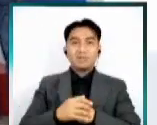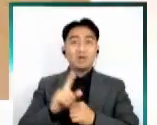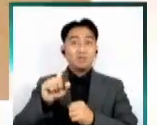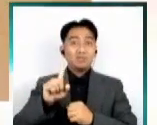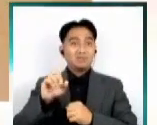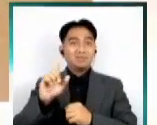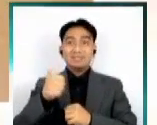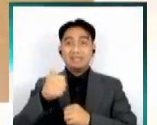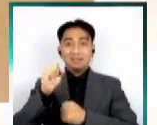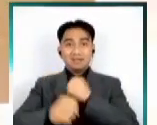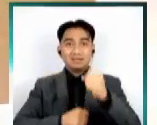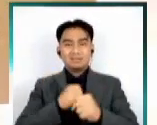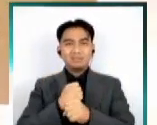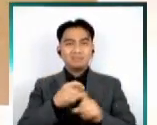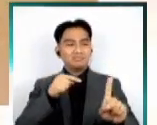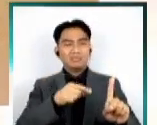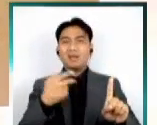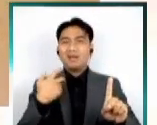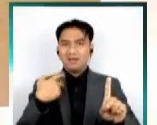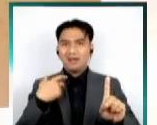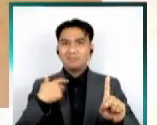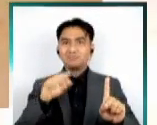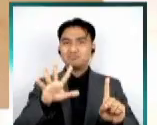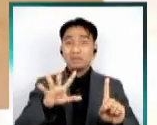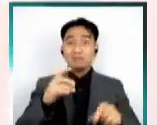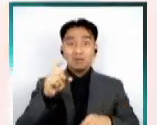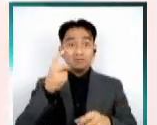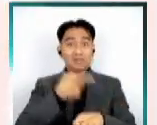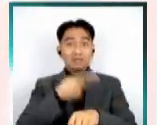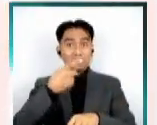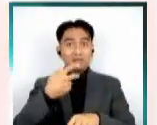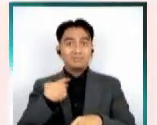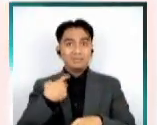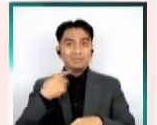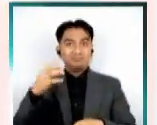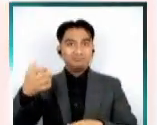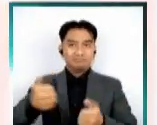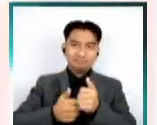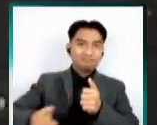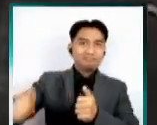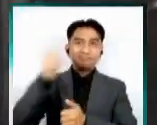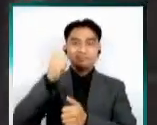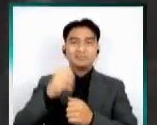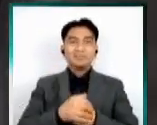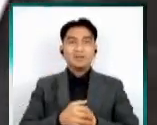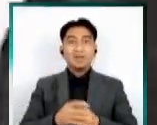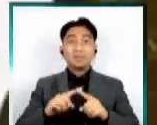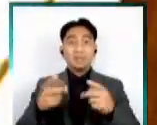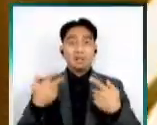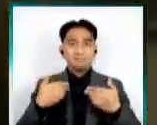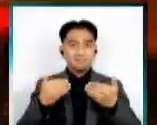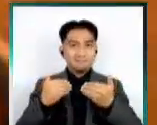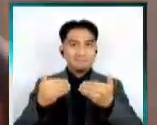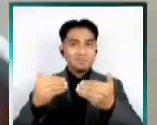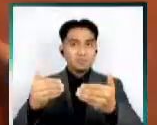nang nag-champion si Bianca sa loob at labas ng bansa. Pero the best is yet to come.